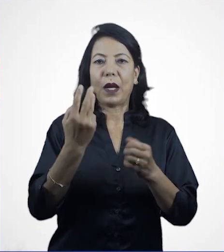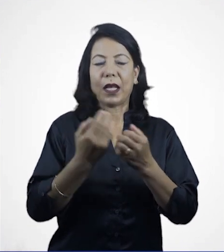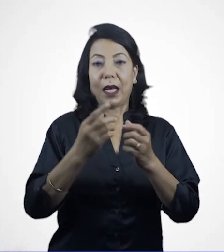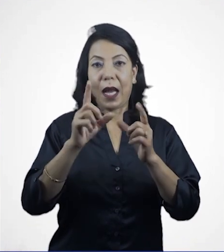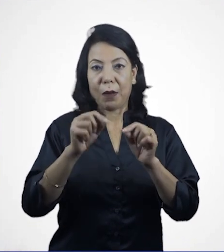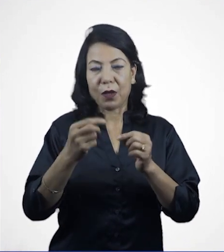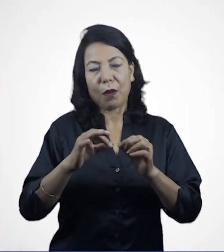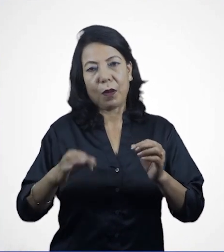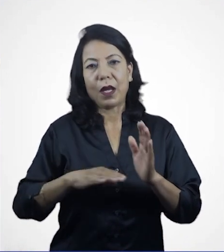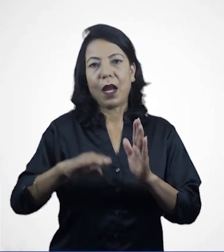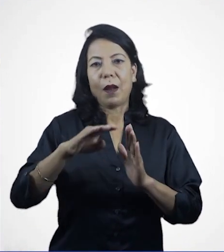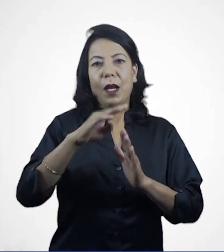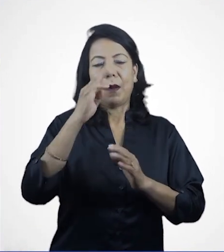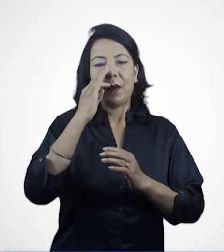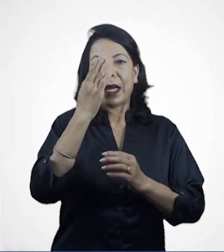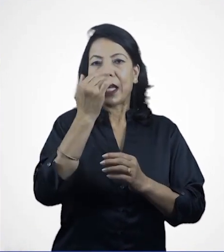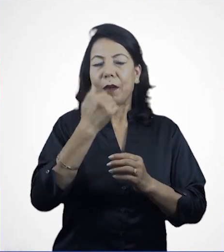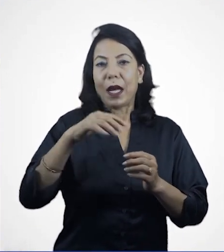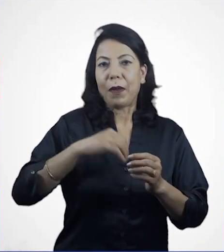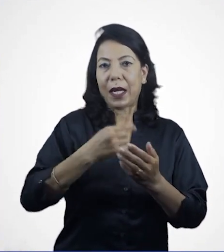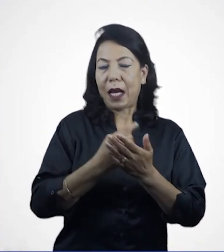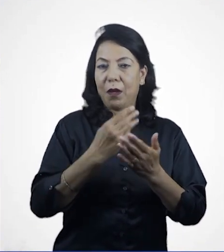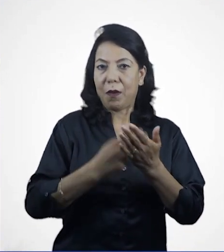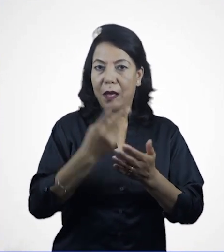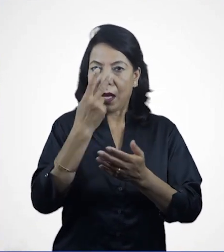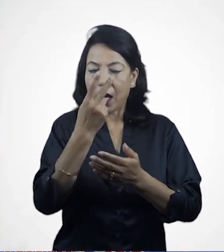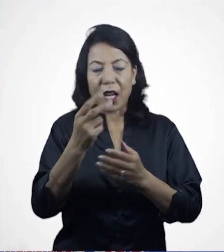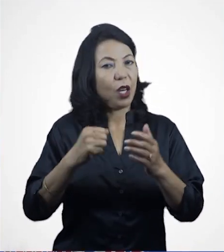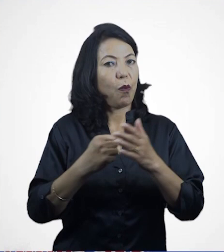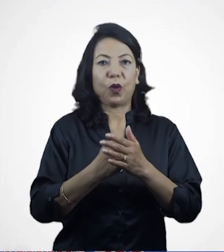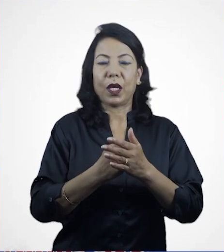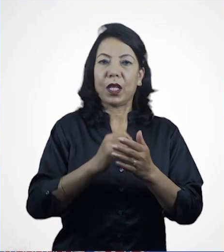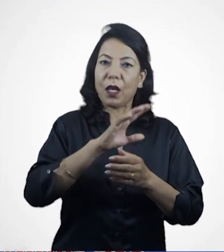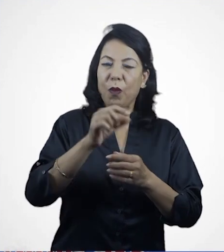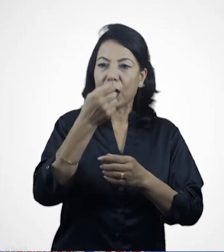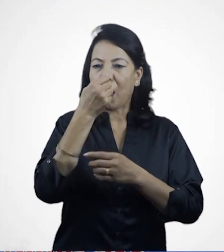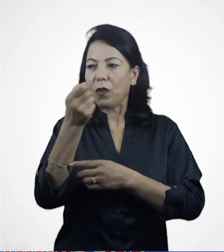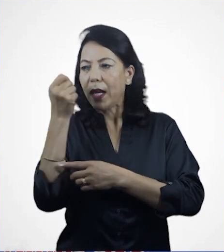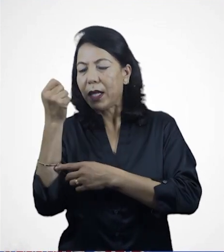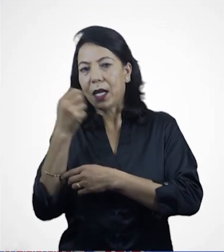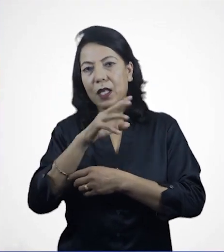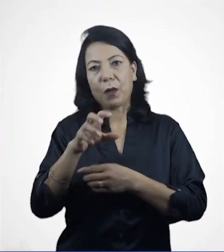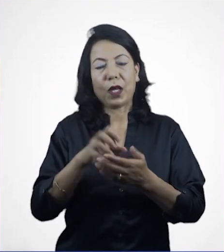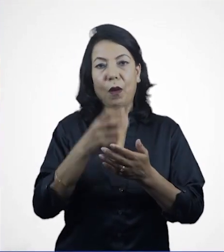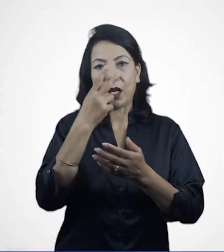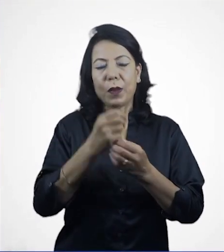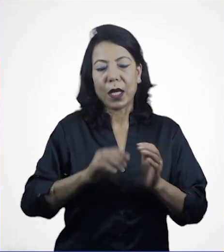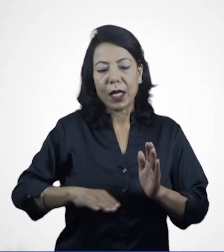त्योपने बिविन्न लेवल मां, किन बाने हमले तो काफमांडु मांतरे हेरे बहाएना, रूरल एरियाला है पनी हेरनु परनी होंच, तो